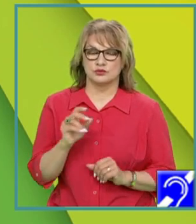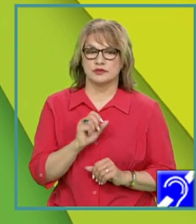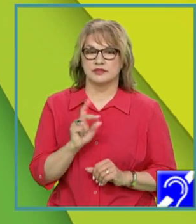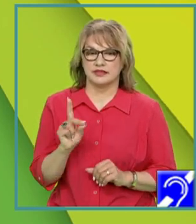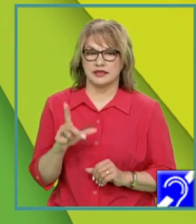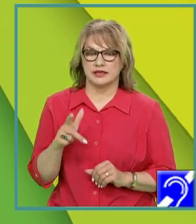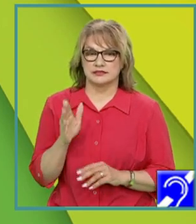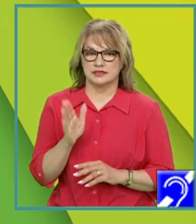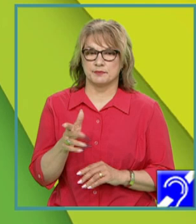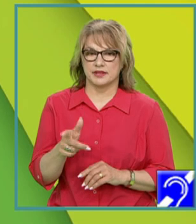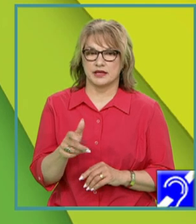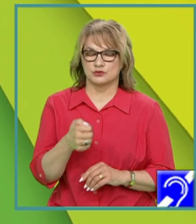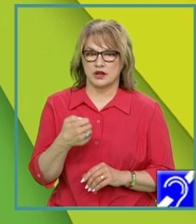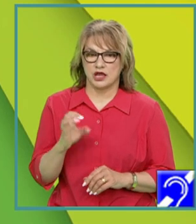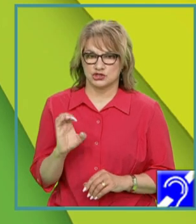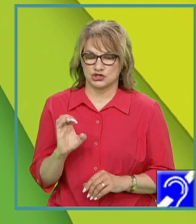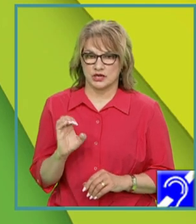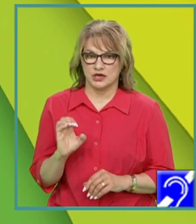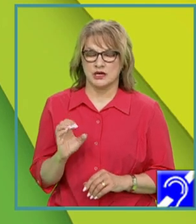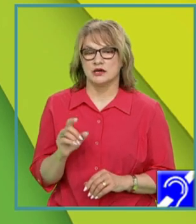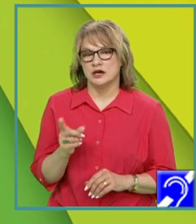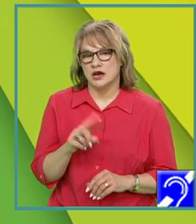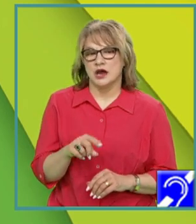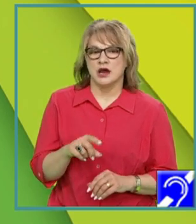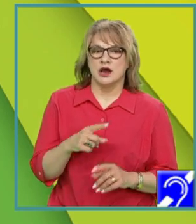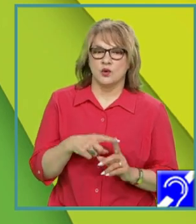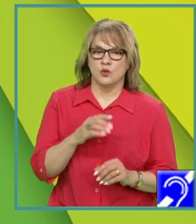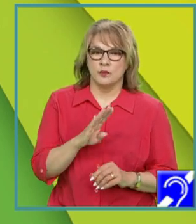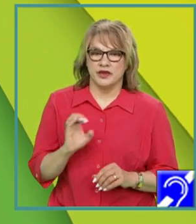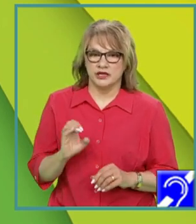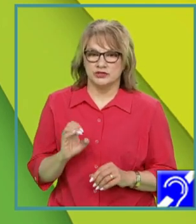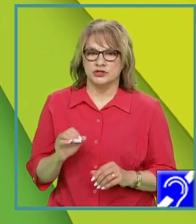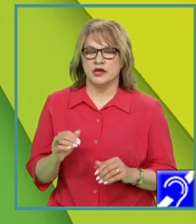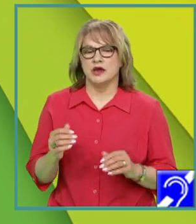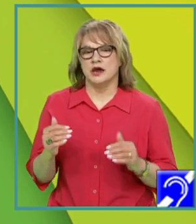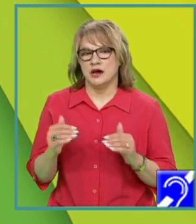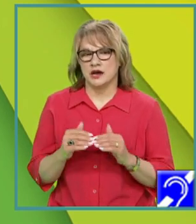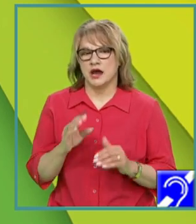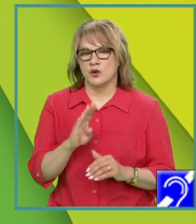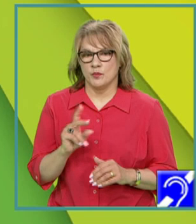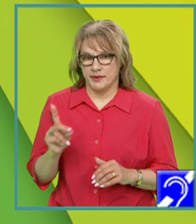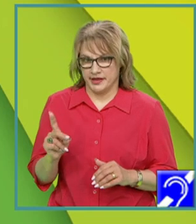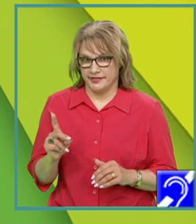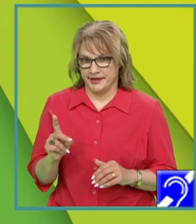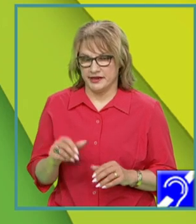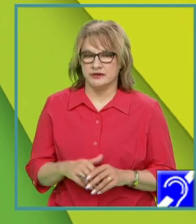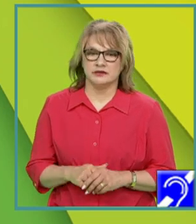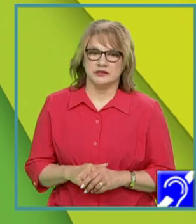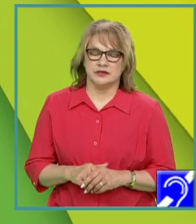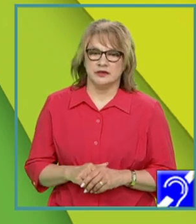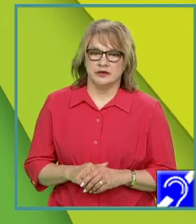latura AC cu bc egal cu b d Cum ne spune problema